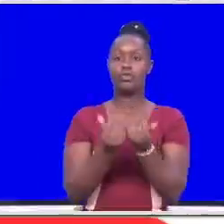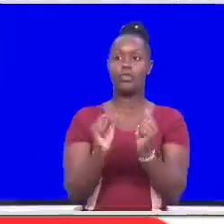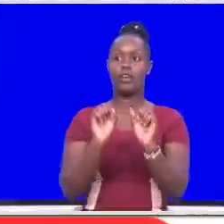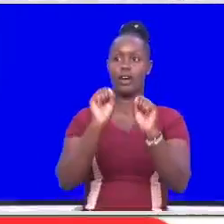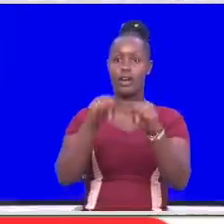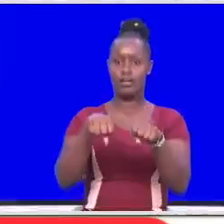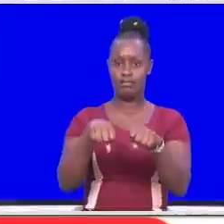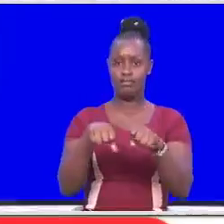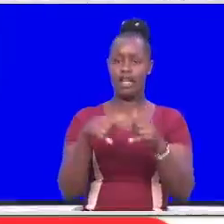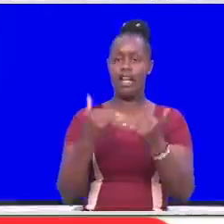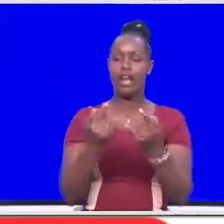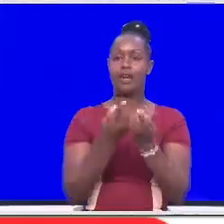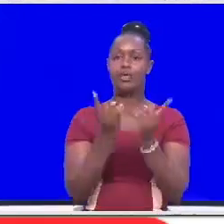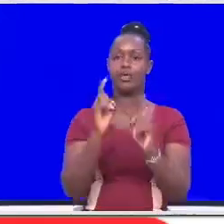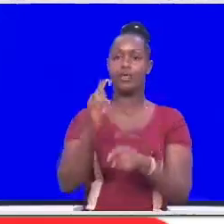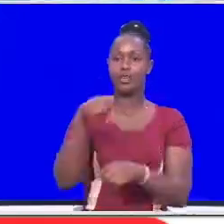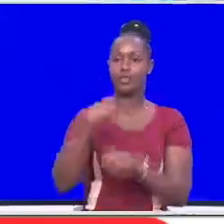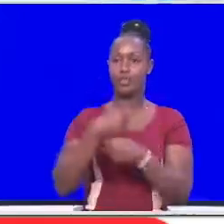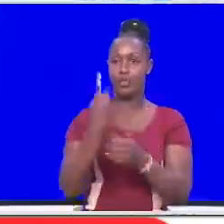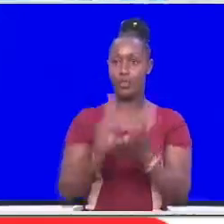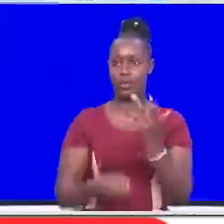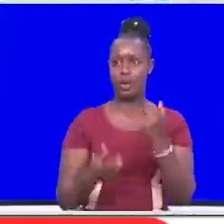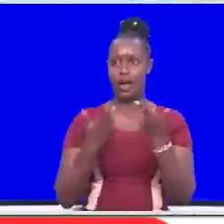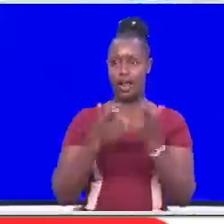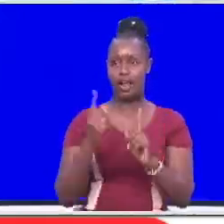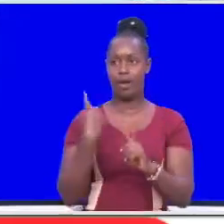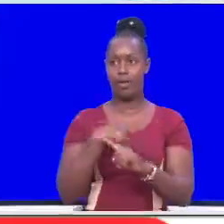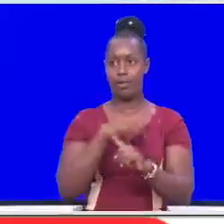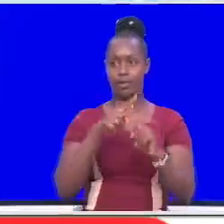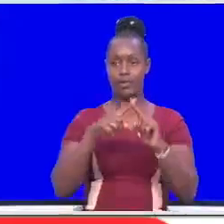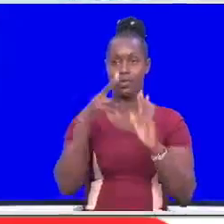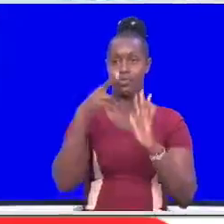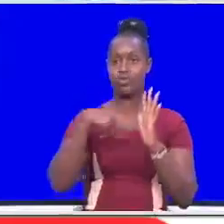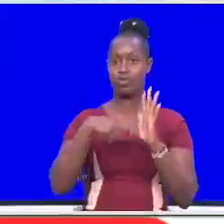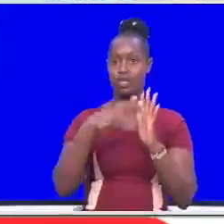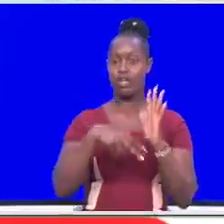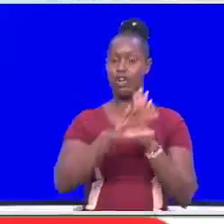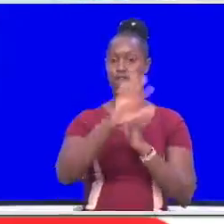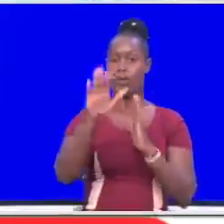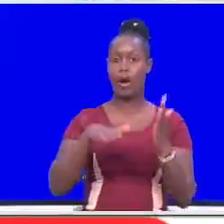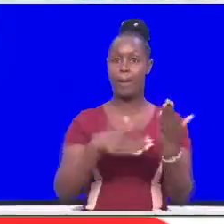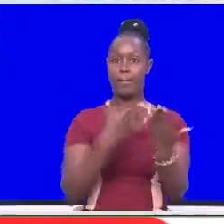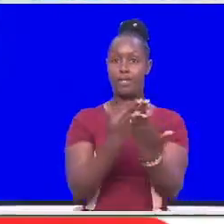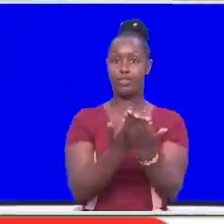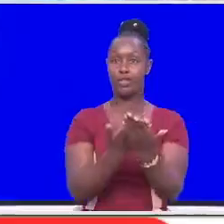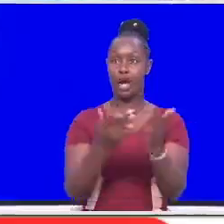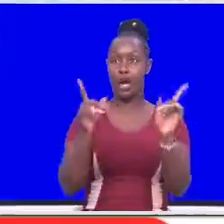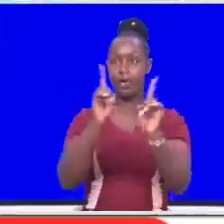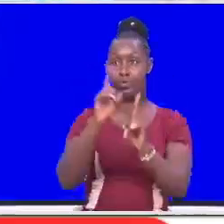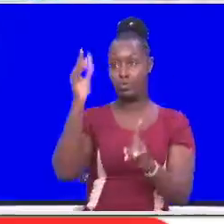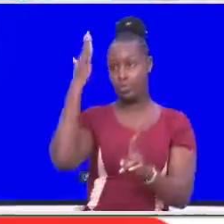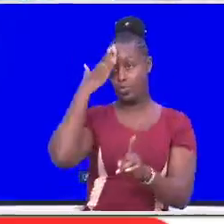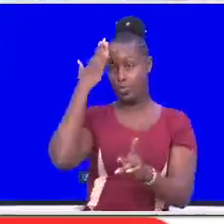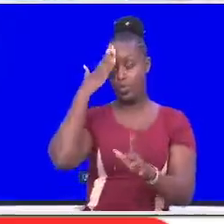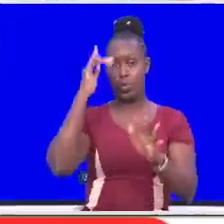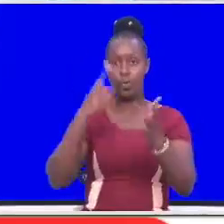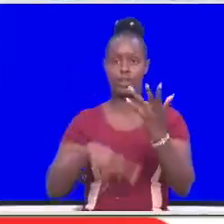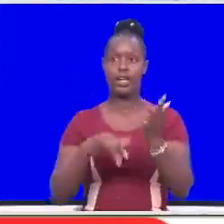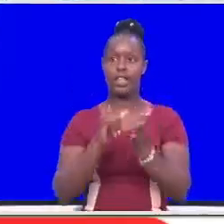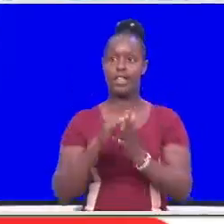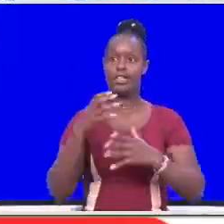you need to do is to allow us to go through these petitions. And you know that the stakeholders